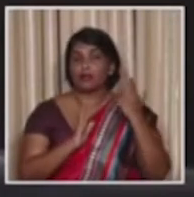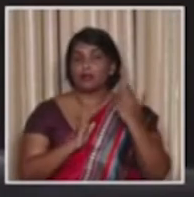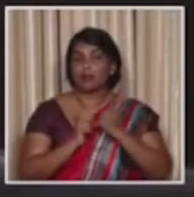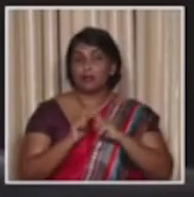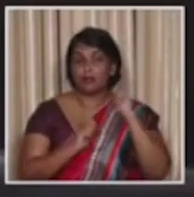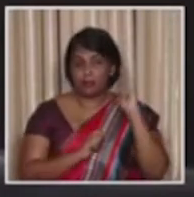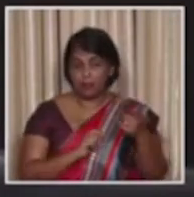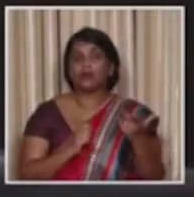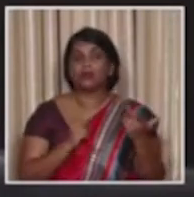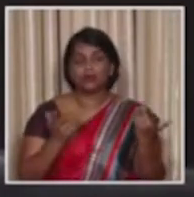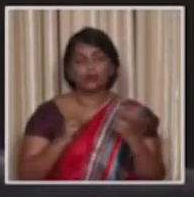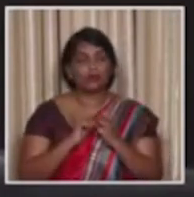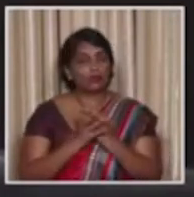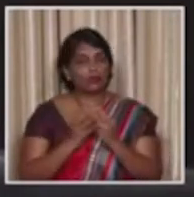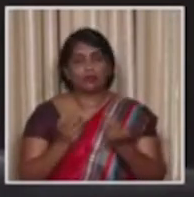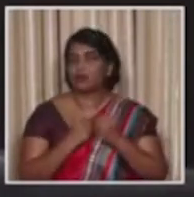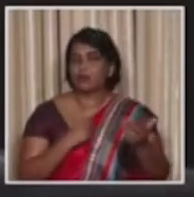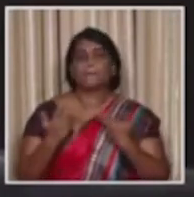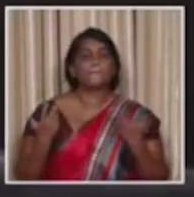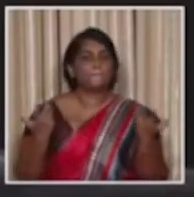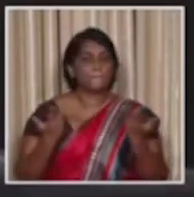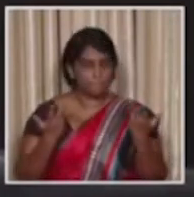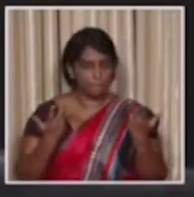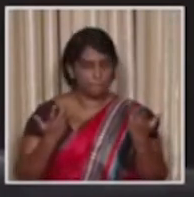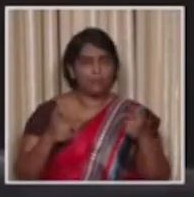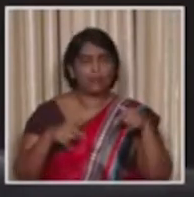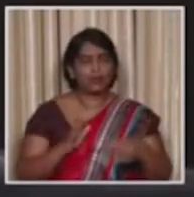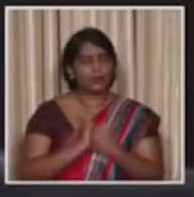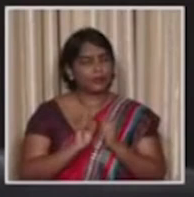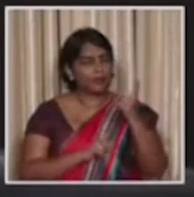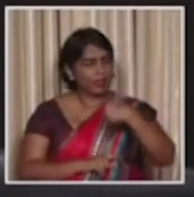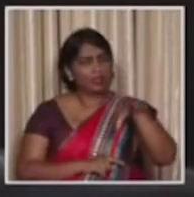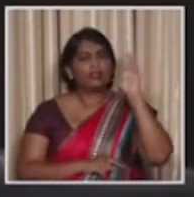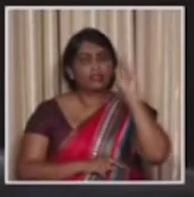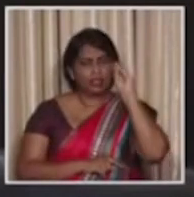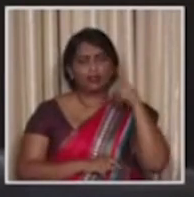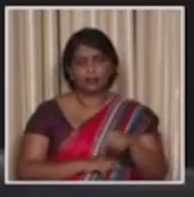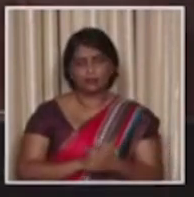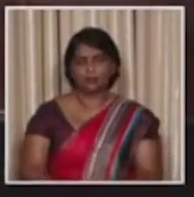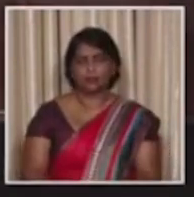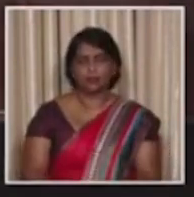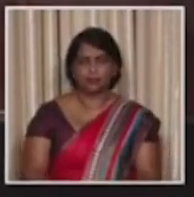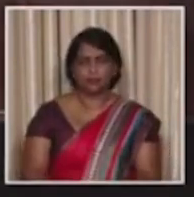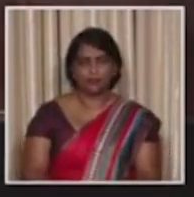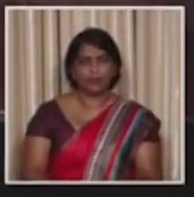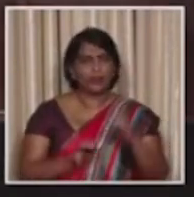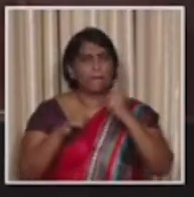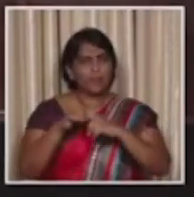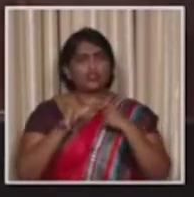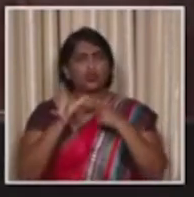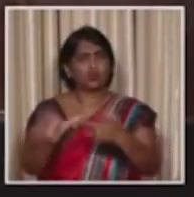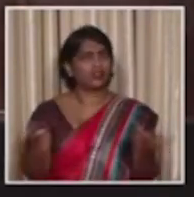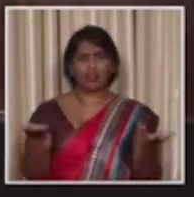තියලා මේක විසඳගන්න නැතුව මොකක්වත් කරන්න බෑ කියන එක මේ ගරු සභාවවත් තේරුම් ගන්න. දැන් ඔබතුමා ප්‍රශ්න උත්තර දෙන්නේ නැහැ.